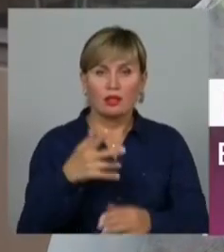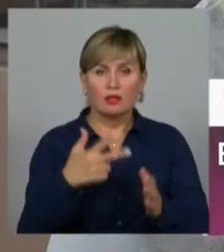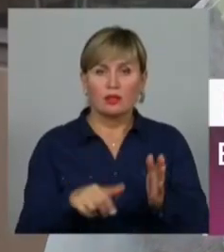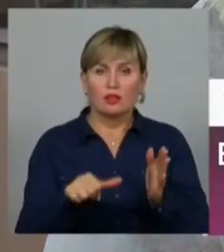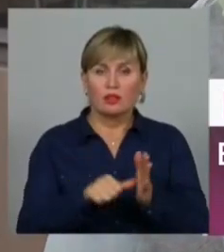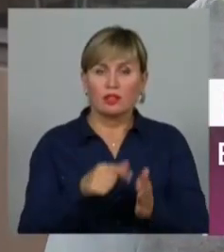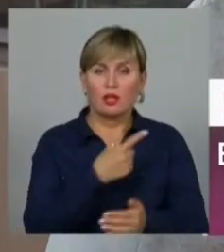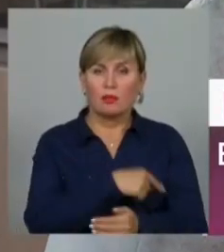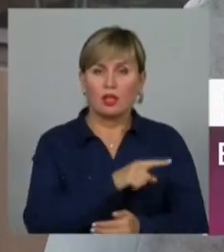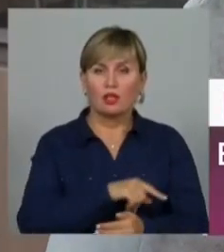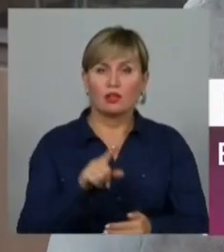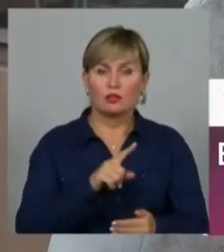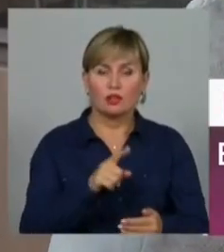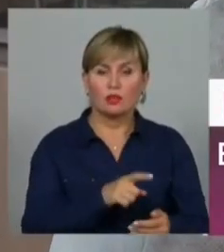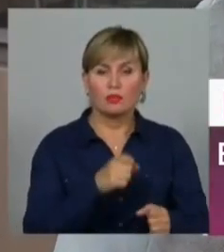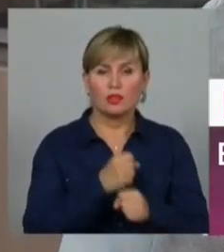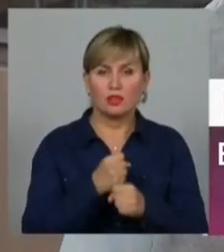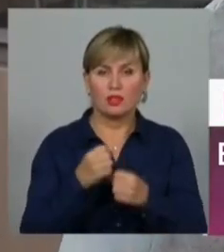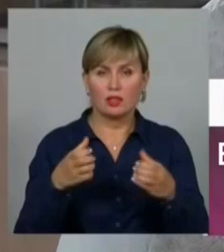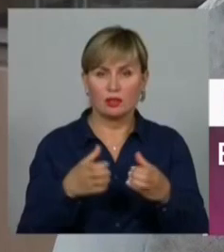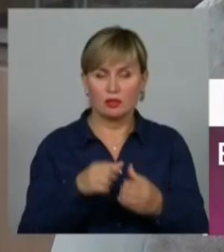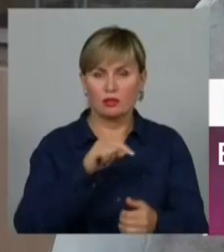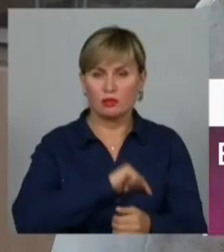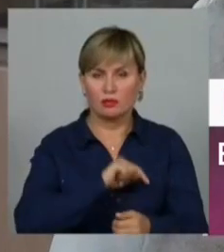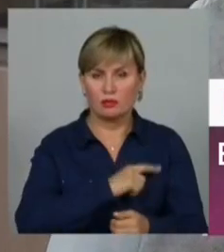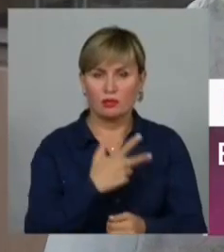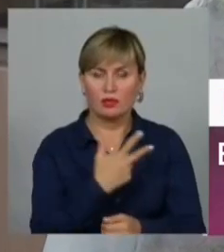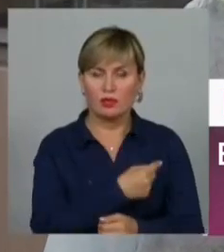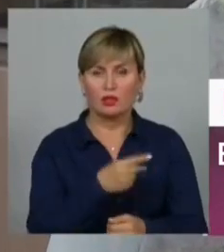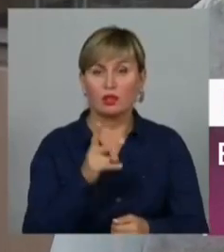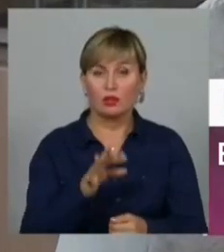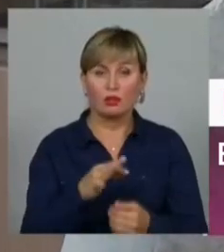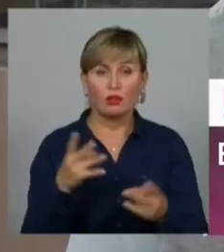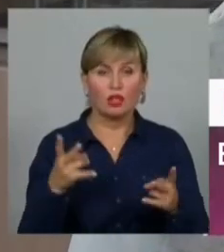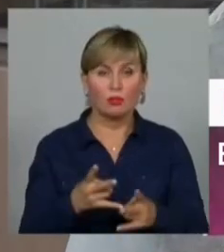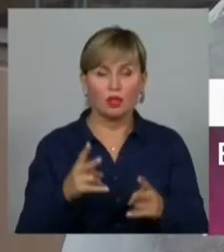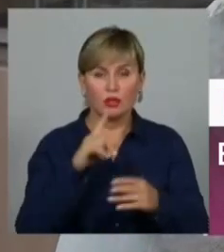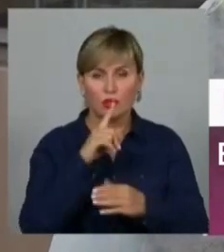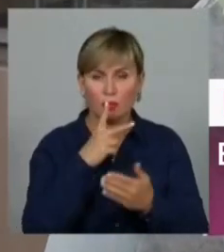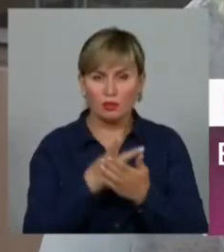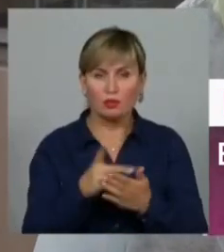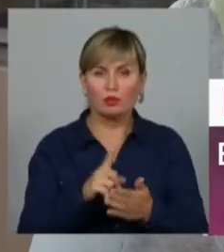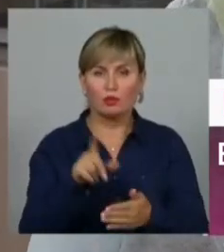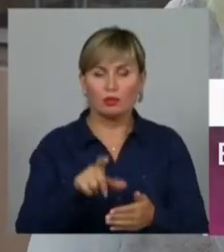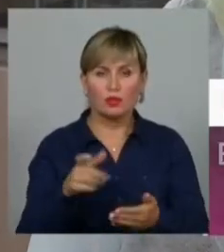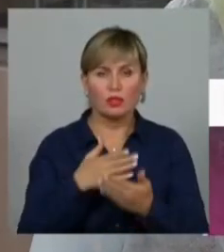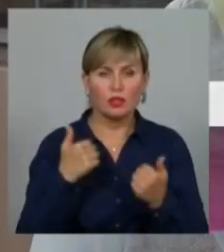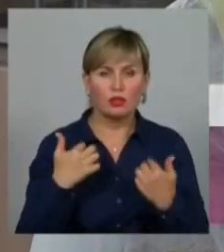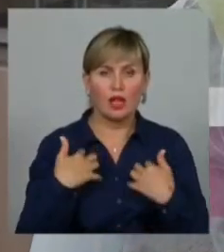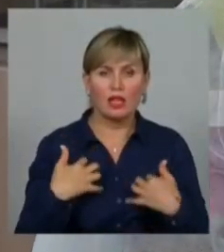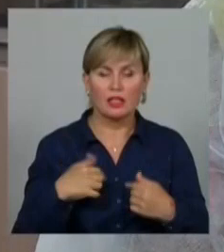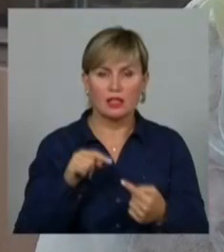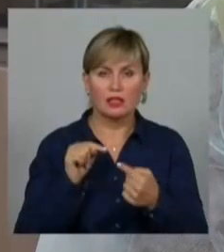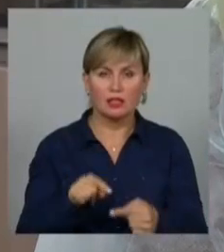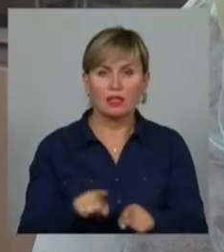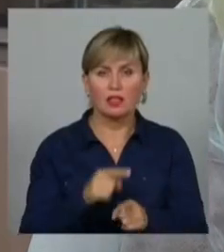36-й поликлиники, чтобы провести коллективную иммунизацию. Но прежде чем ввести вакцину, необходимо убедиться, что у пациентов нет аллергической реакции.